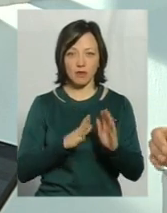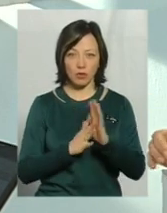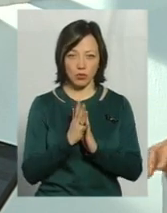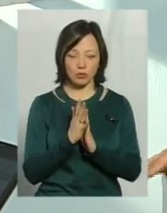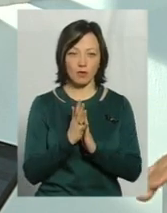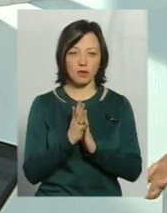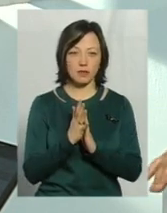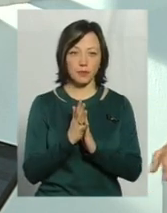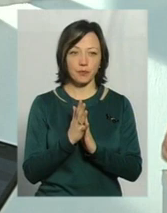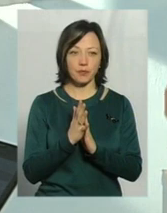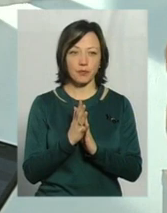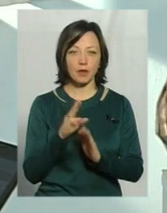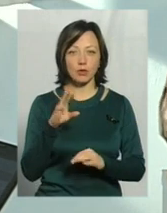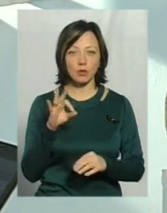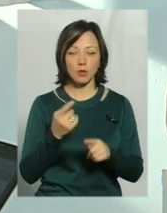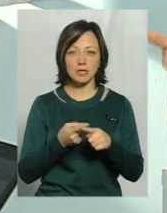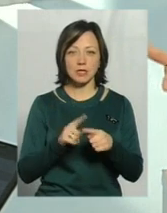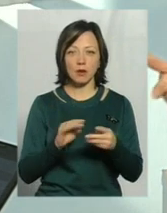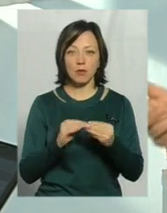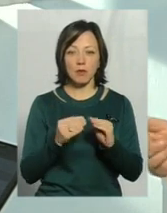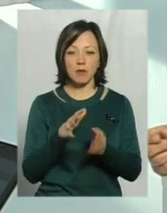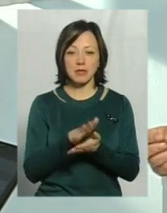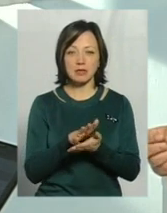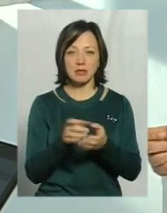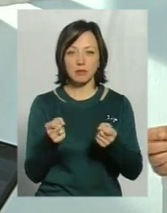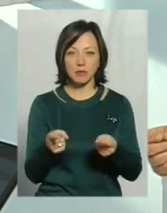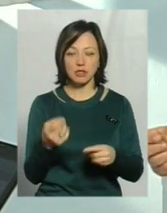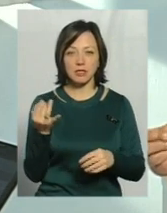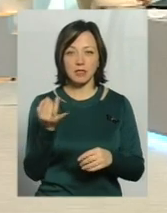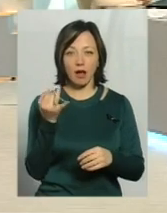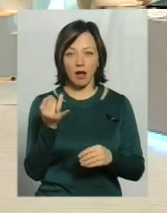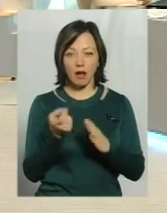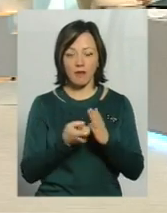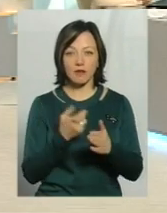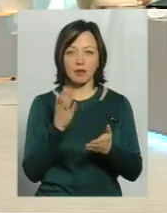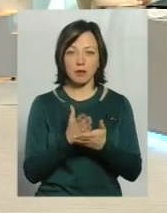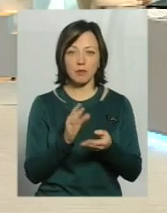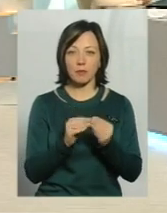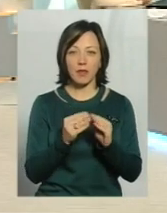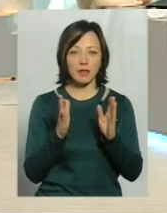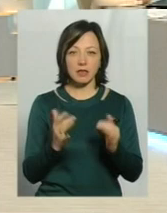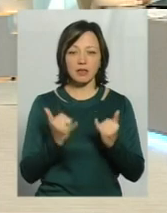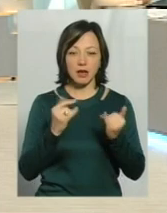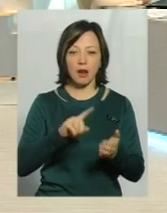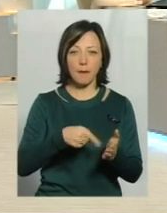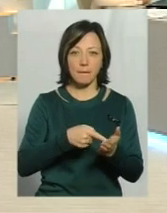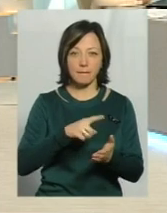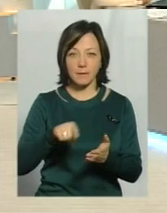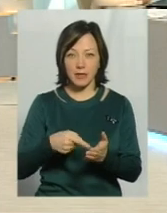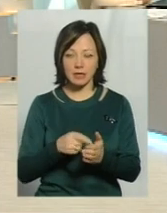раніше, то оця проблема засмічення, то вона цікавить, тобто є проблема не тільки для міст, а й